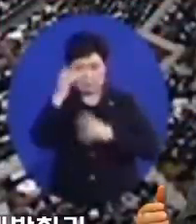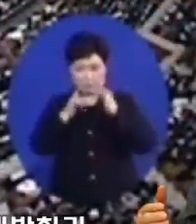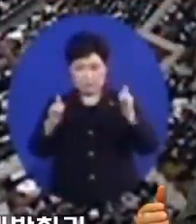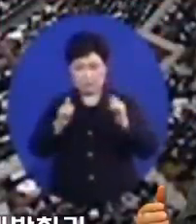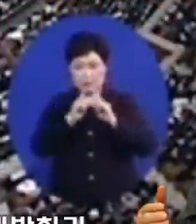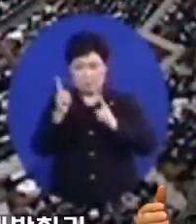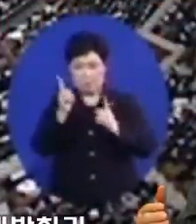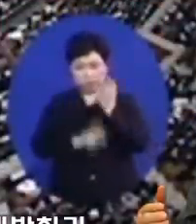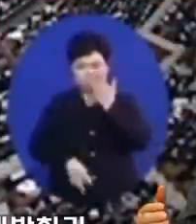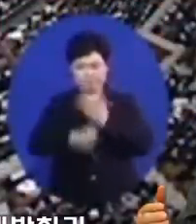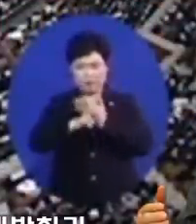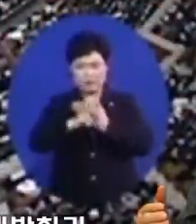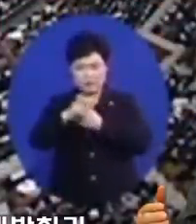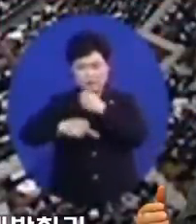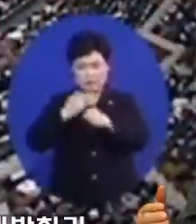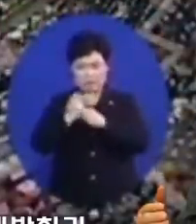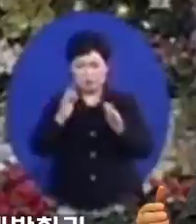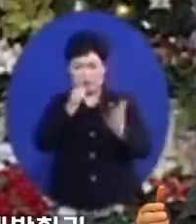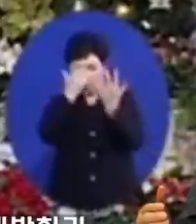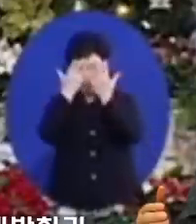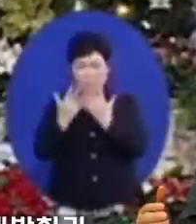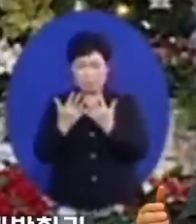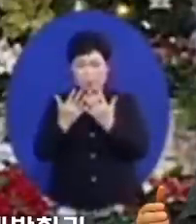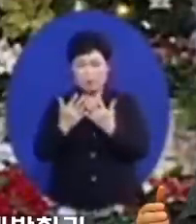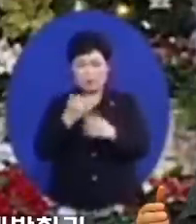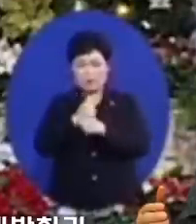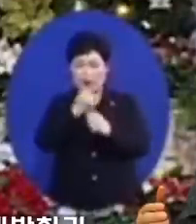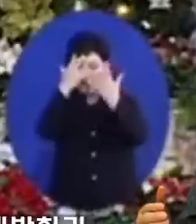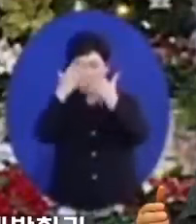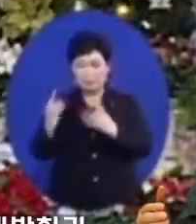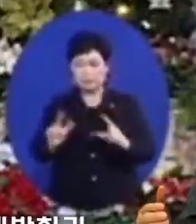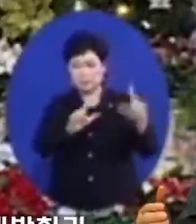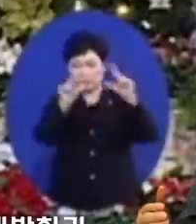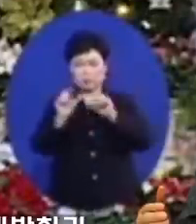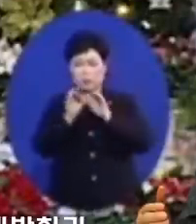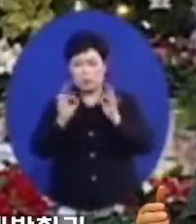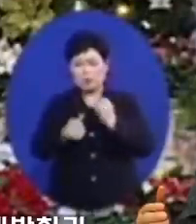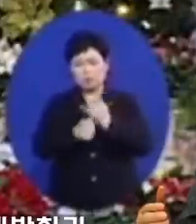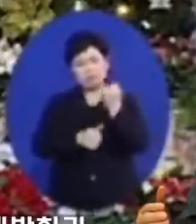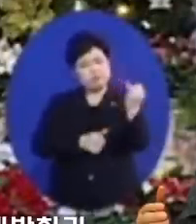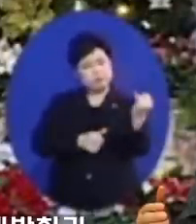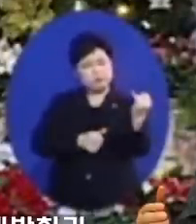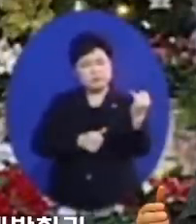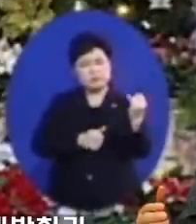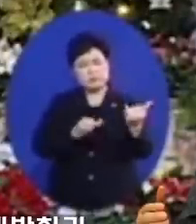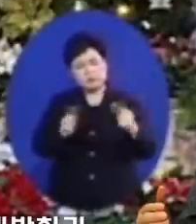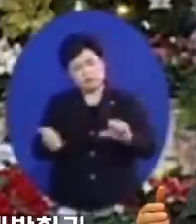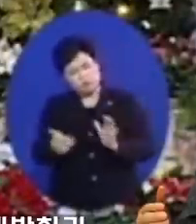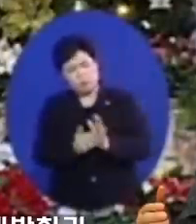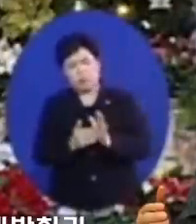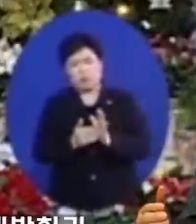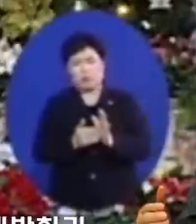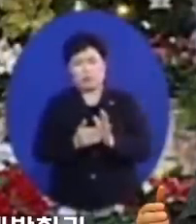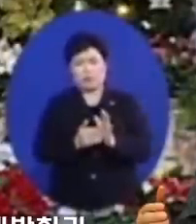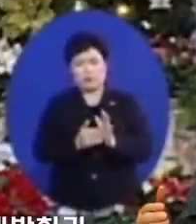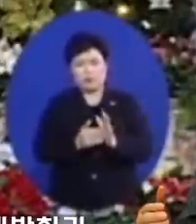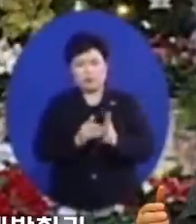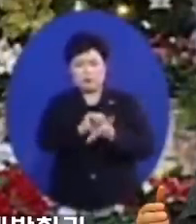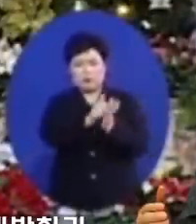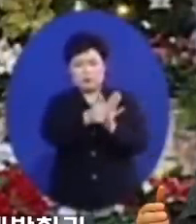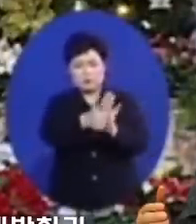어겨 12년 동안 감옥에 지내야 되는데 그가 감옥 살이하는 동안 그 부인은 죽고